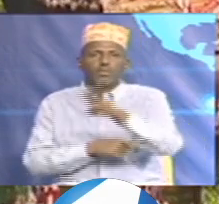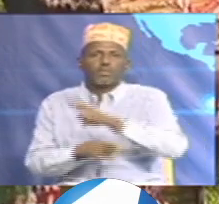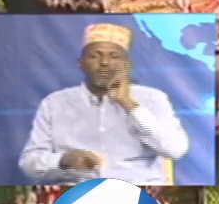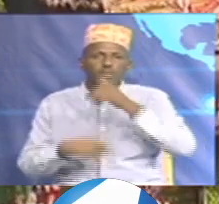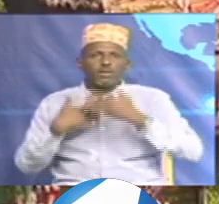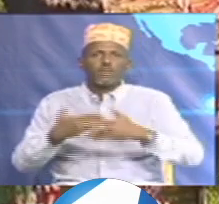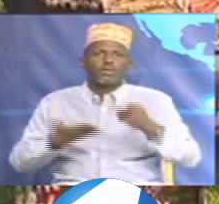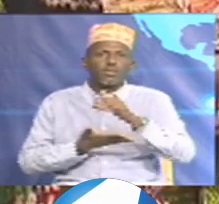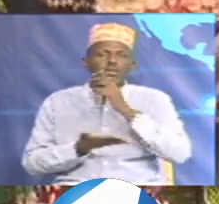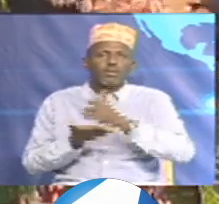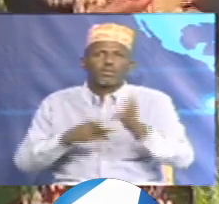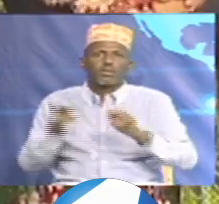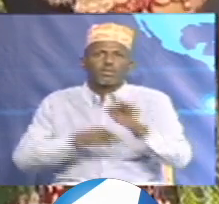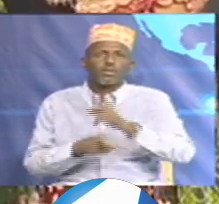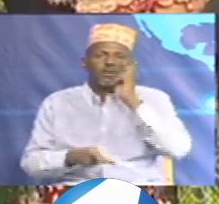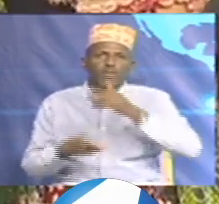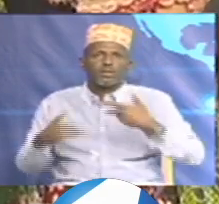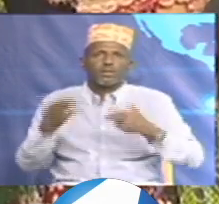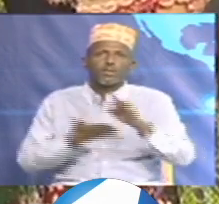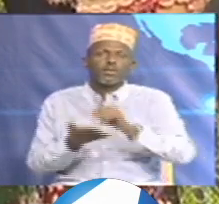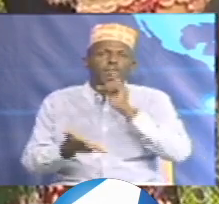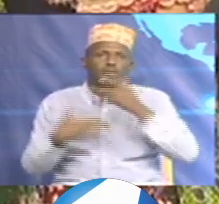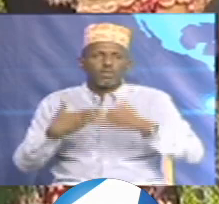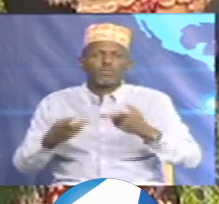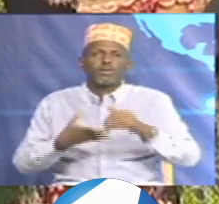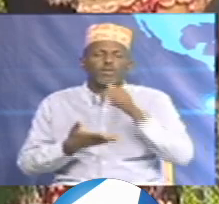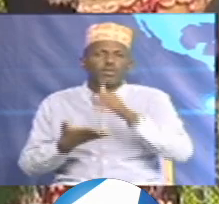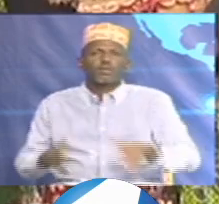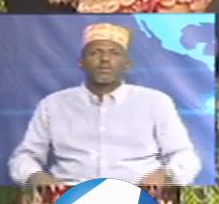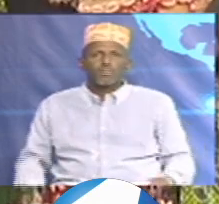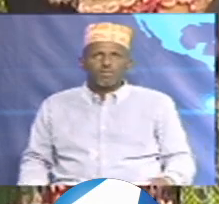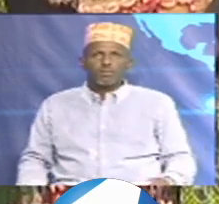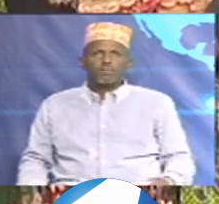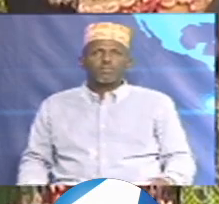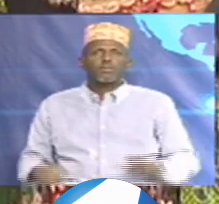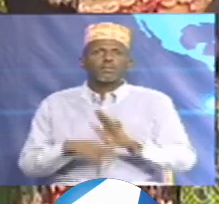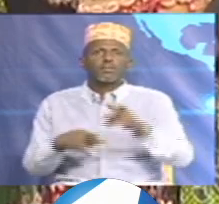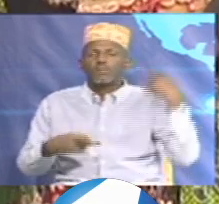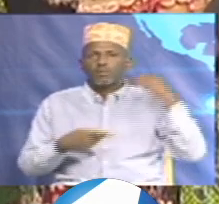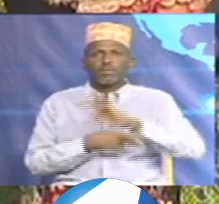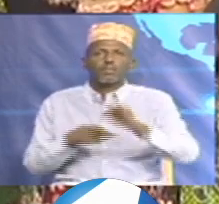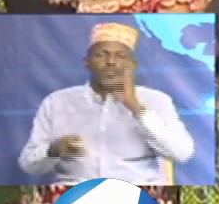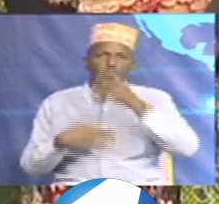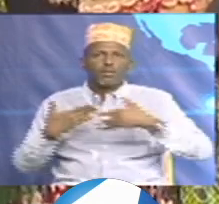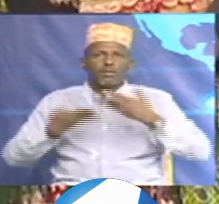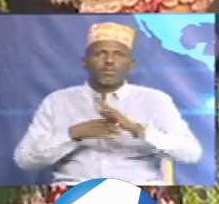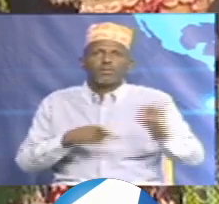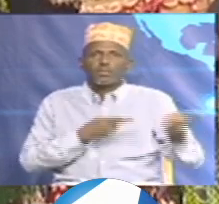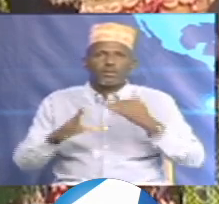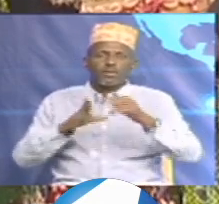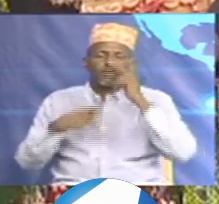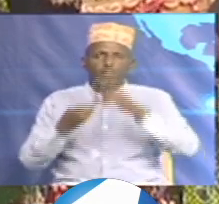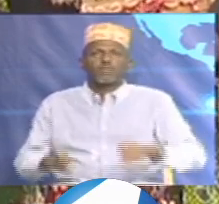ayant eu un empêchement. Monsieur le Président, permettez-moi de vous